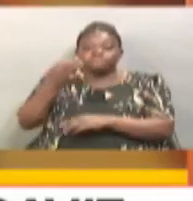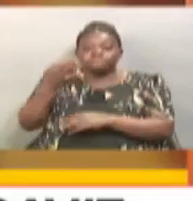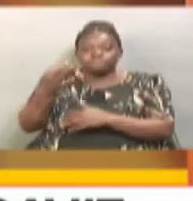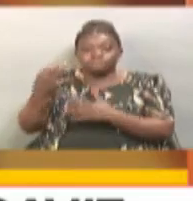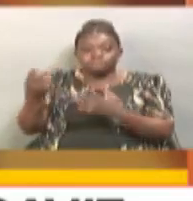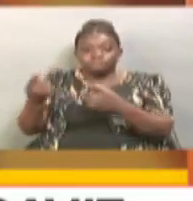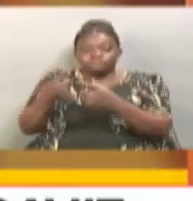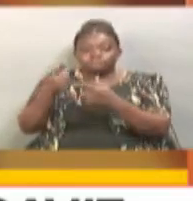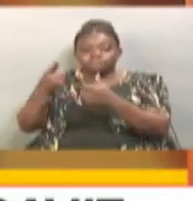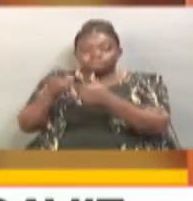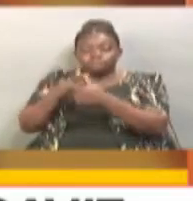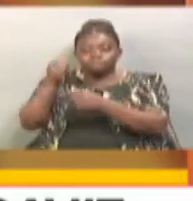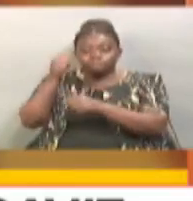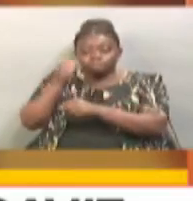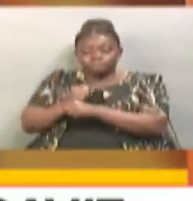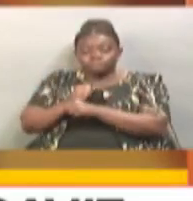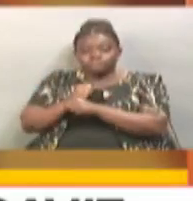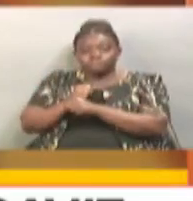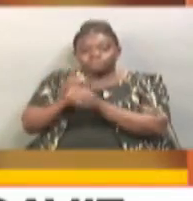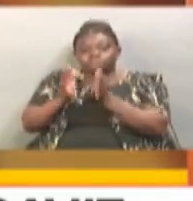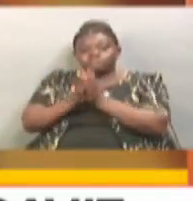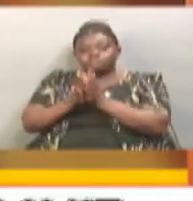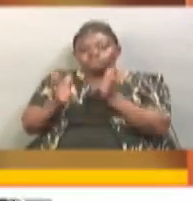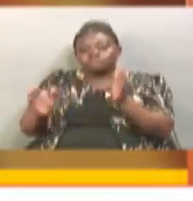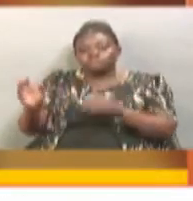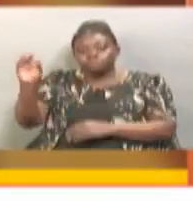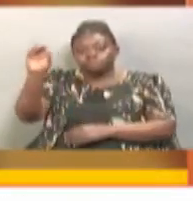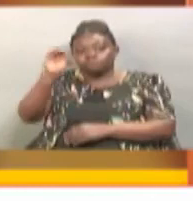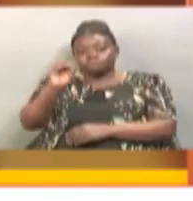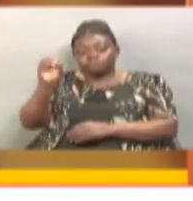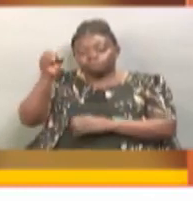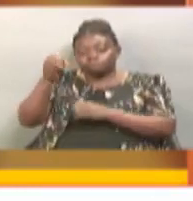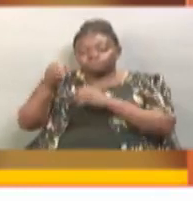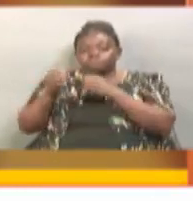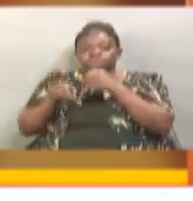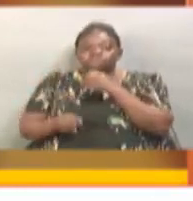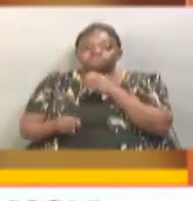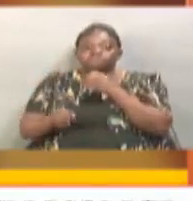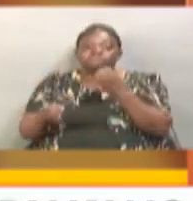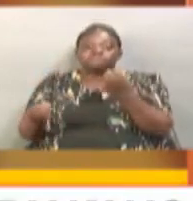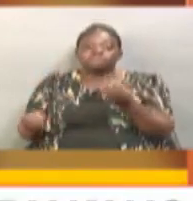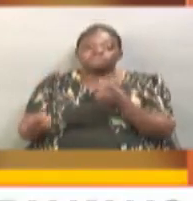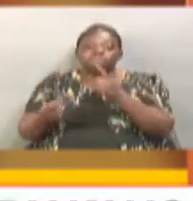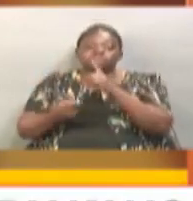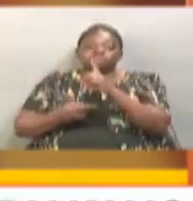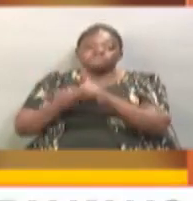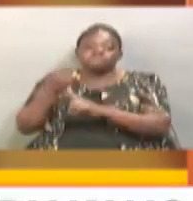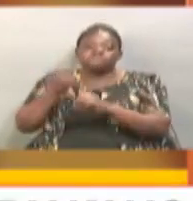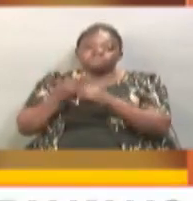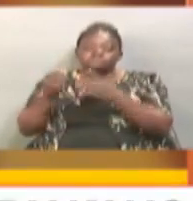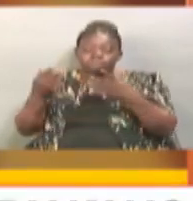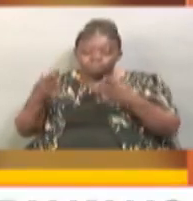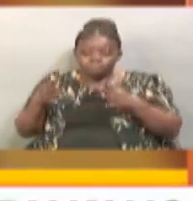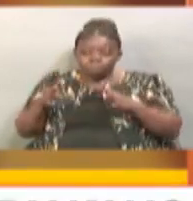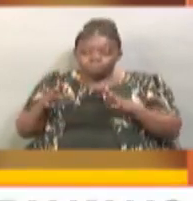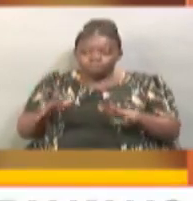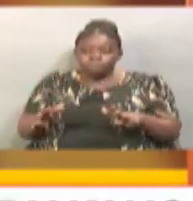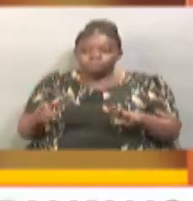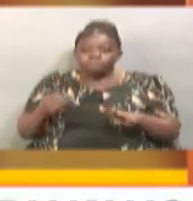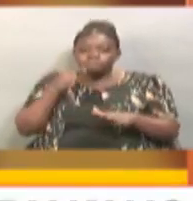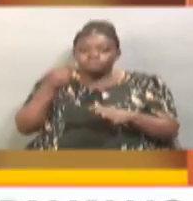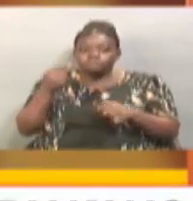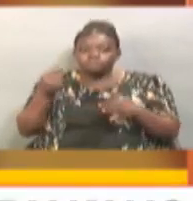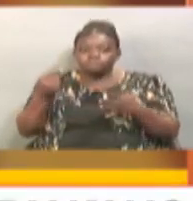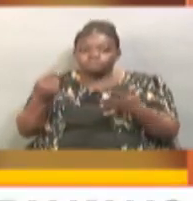August okutuuka October ono nga gwako era emyezi egyo tweginaaba giweddeko